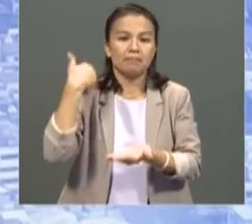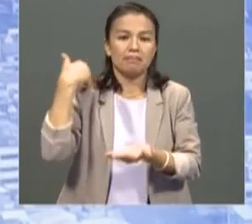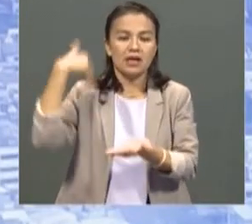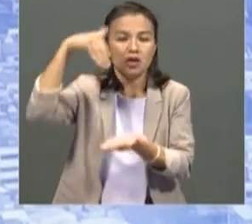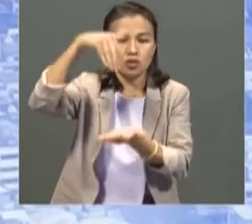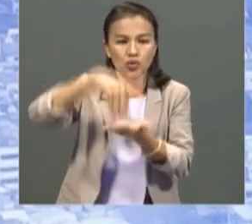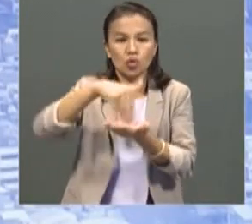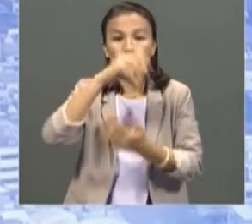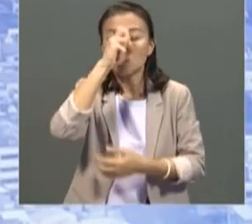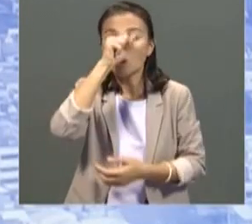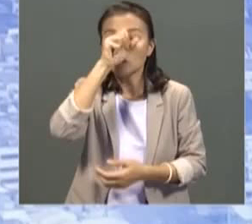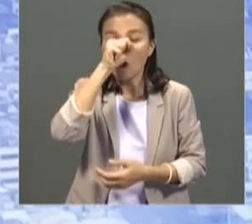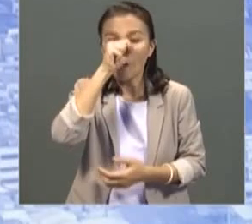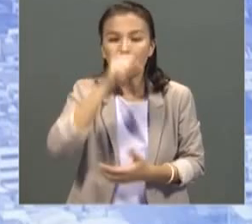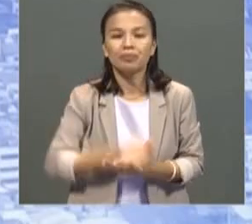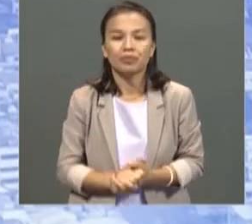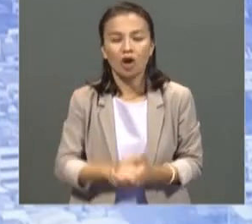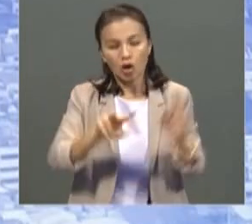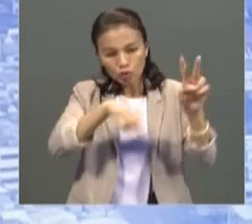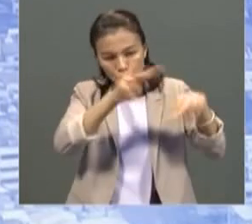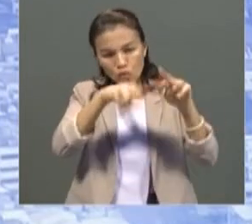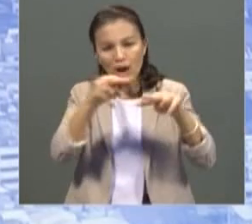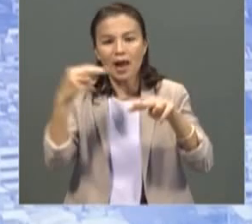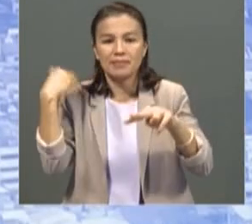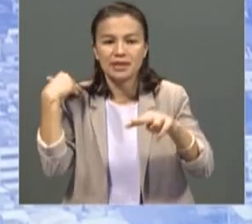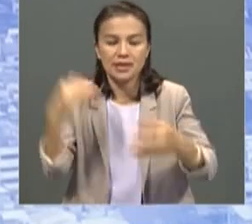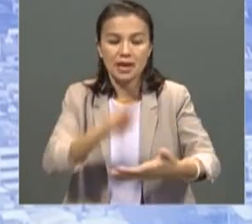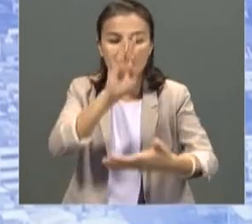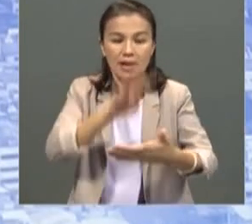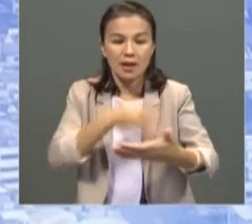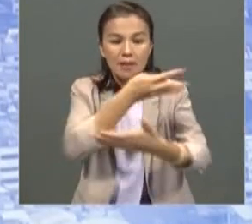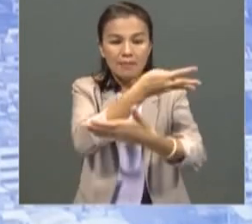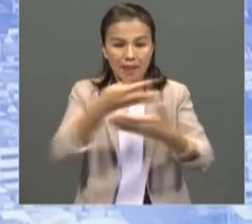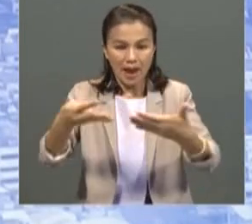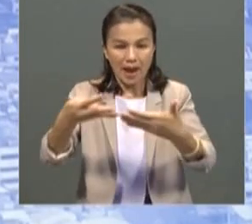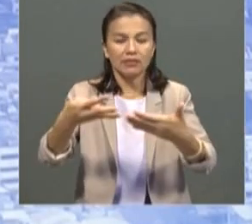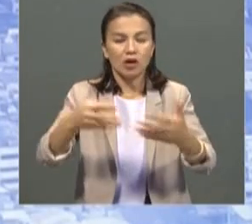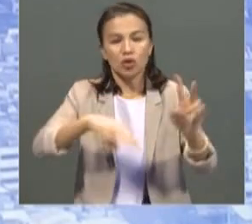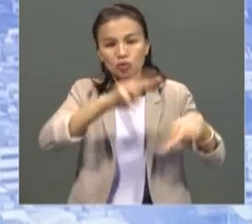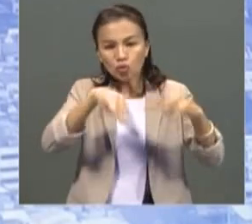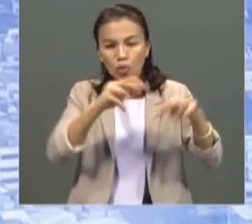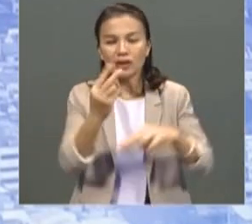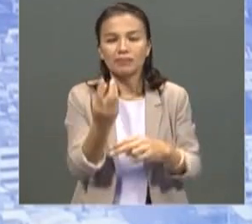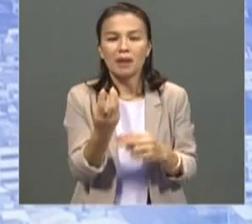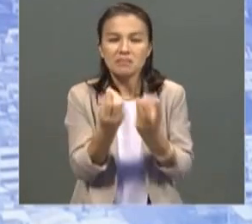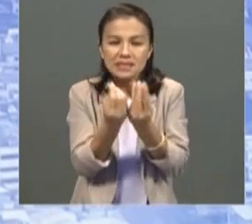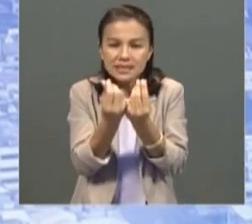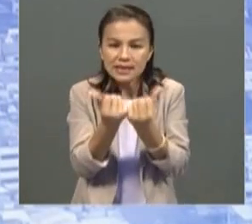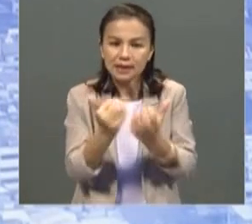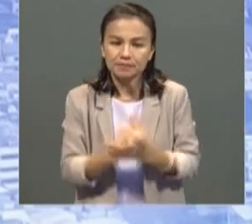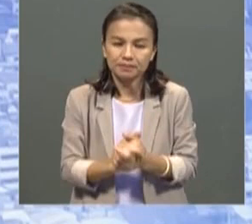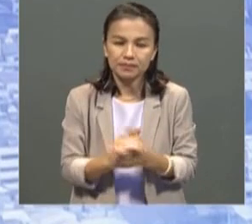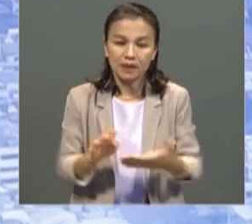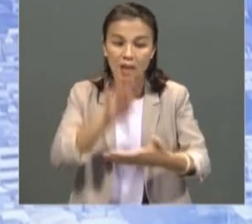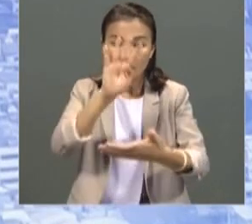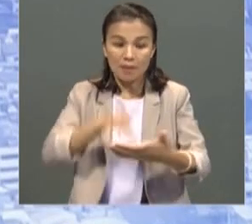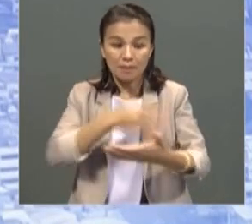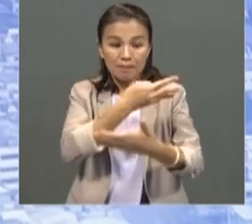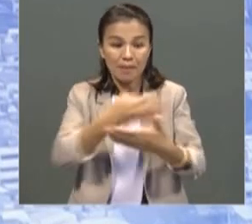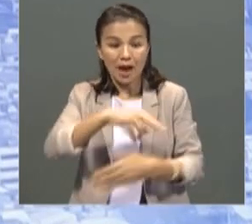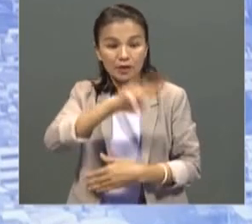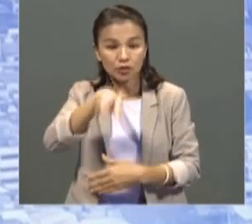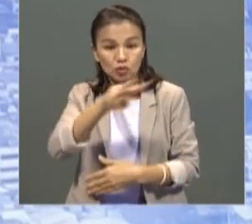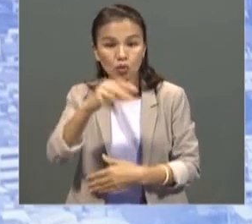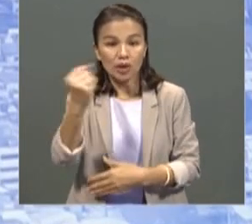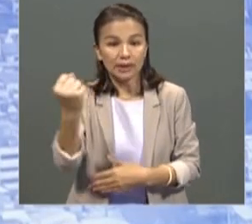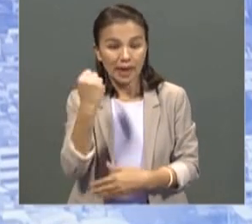စေကူတိုင်းအဖွဲ့တွေအကုန်လုံးကလည်းအစင်သစ်စောင့်နေမှာဖြစ်ပါတယ်အနီးကကြည့်မှာဖြစ်ပါတယ်ဒါအပြင်ဒီအသေးစိတ်ကိုဒီ